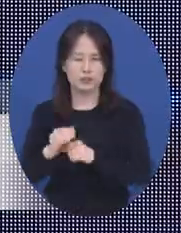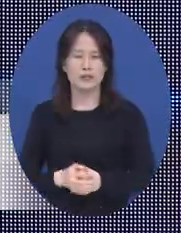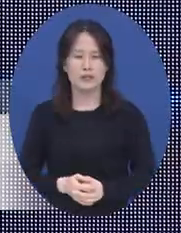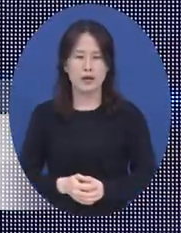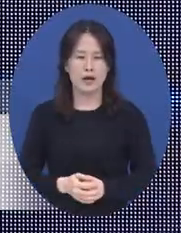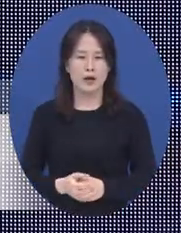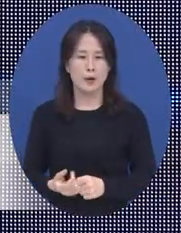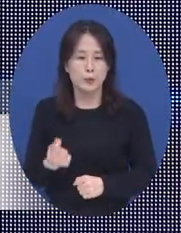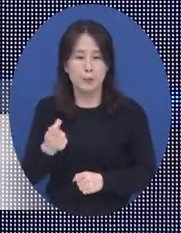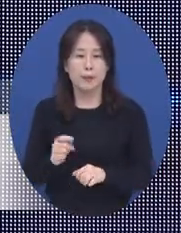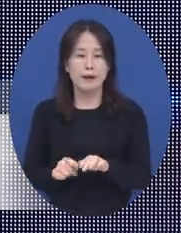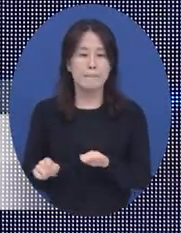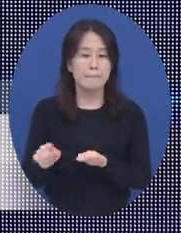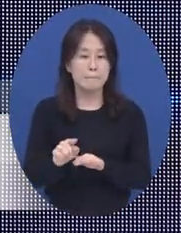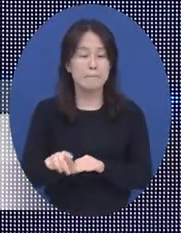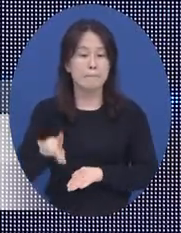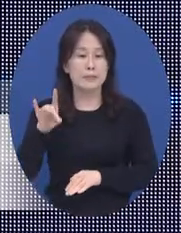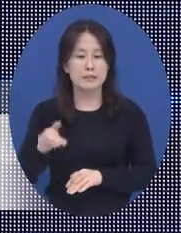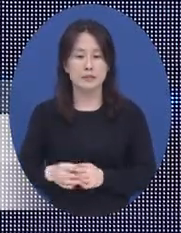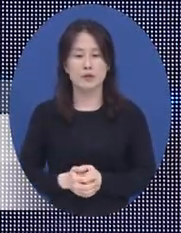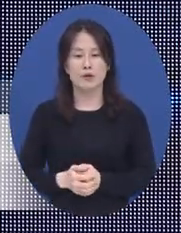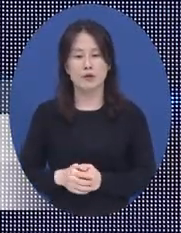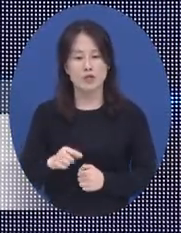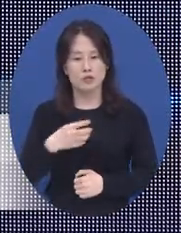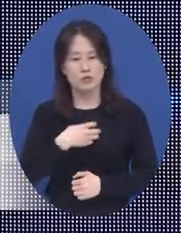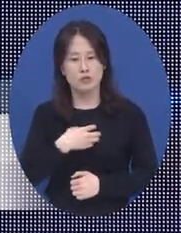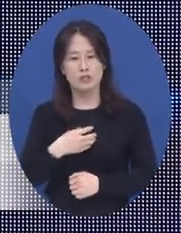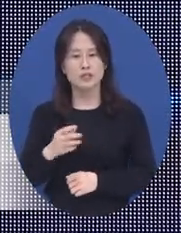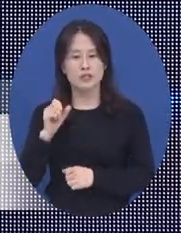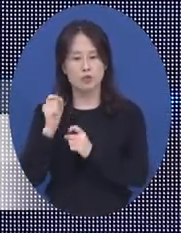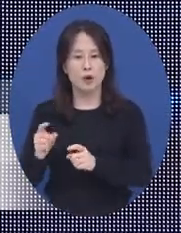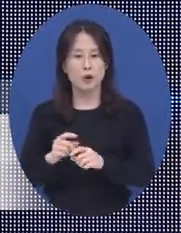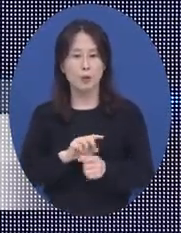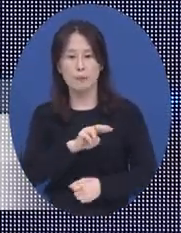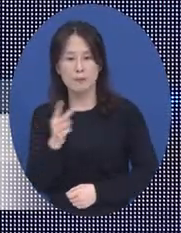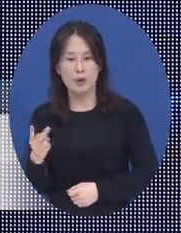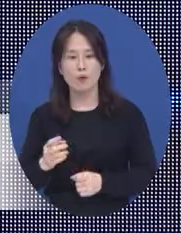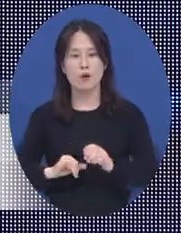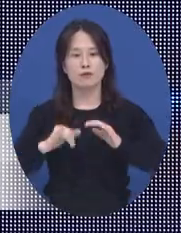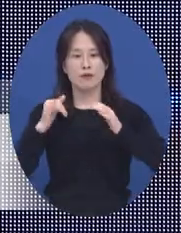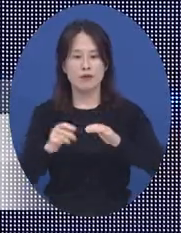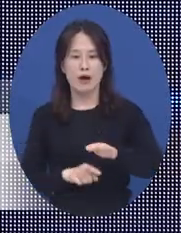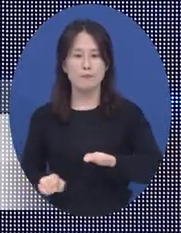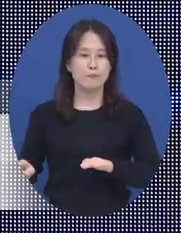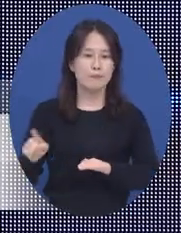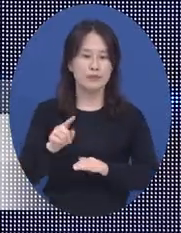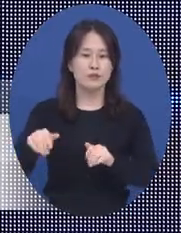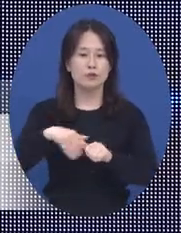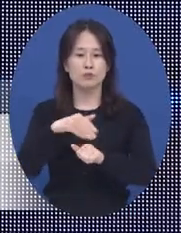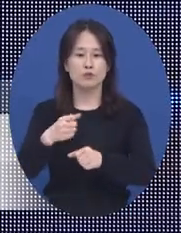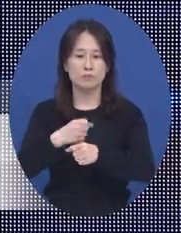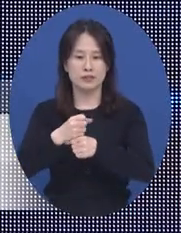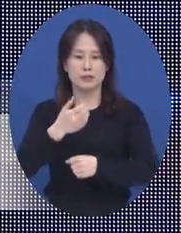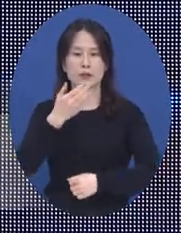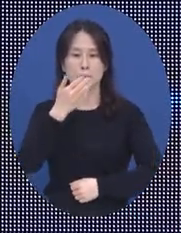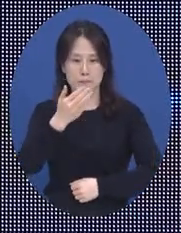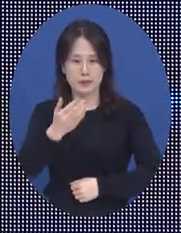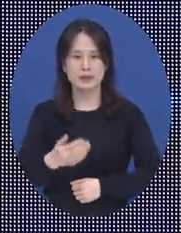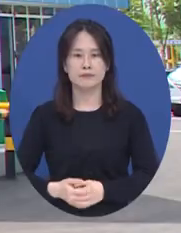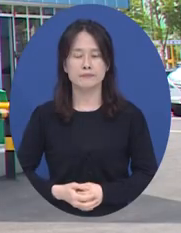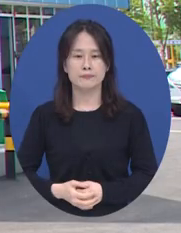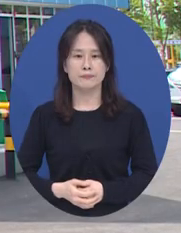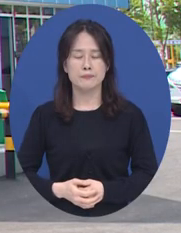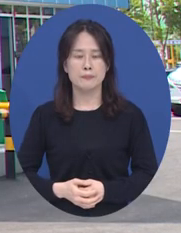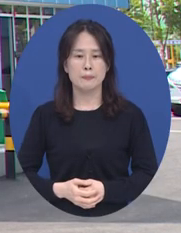반발짝 일찍감으로서 이 위기를 기회로 만들어서 세계를 선도하는 그런 상황을 만들어낼 수도